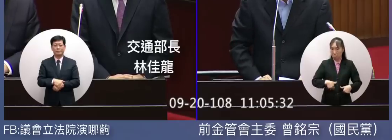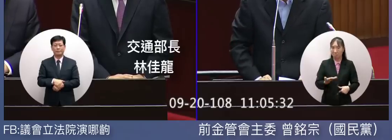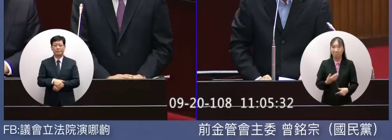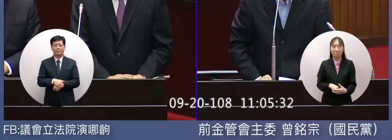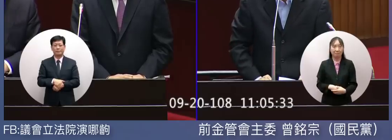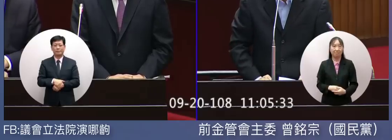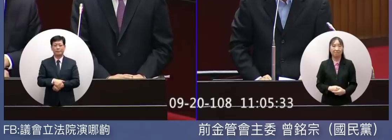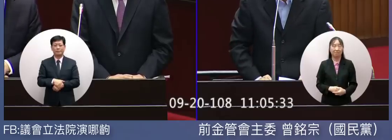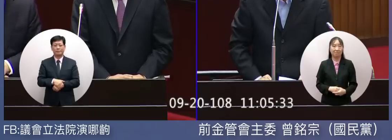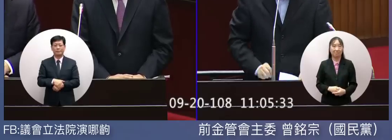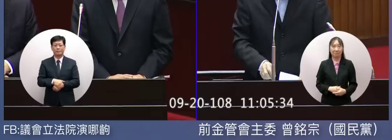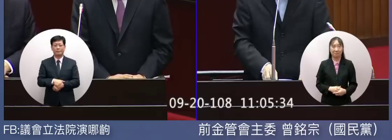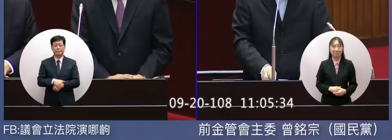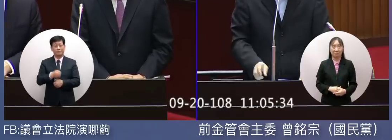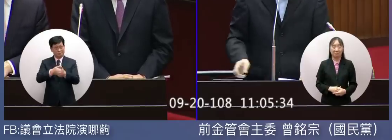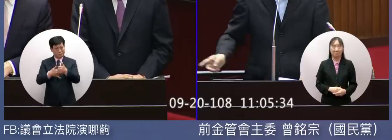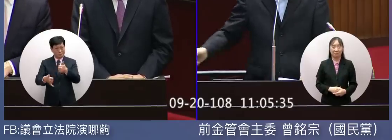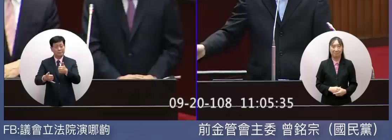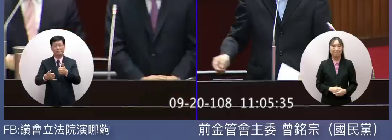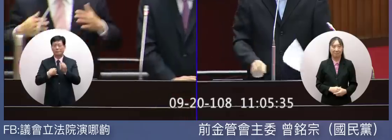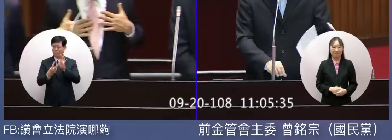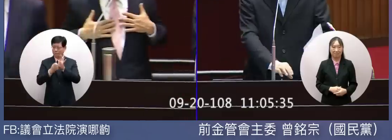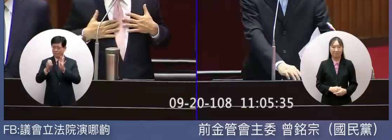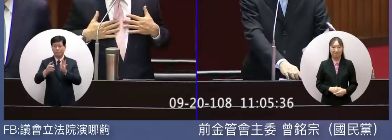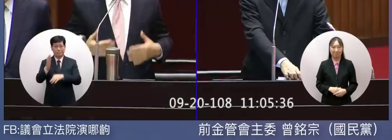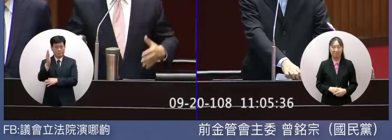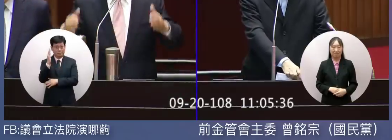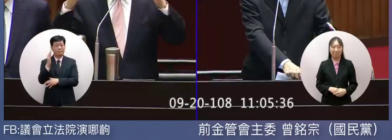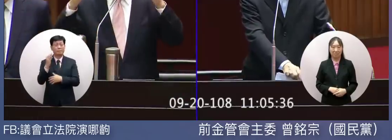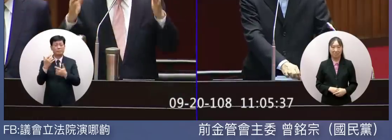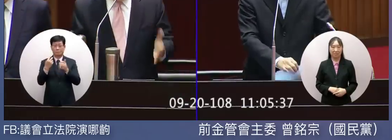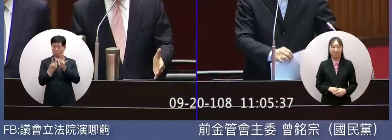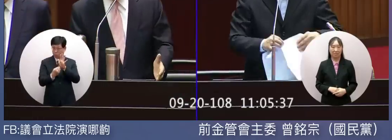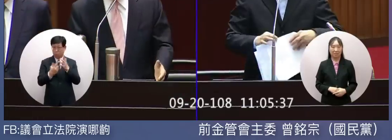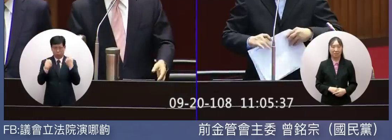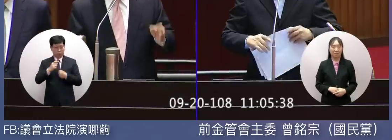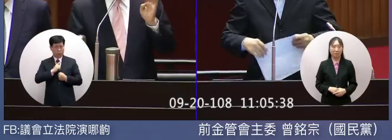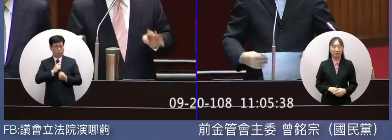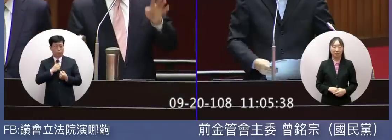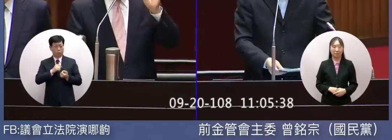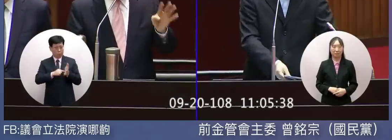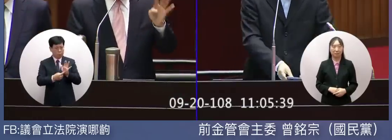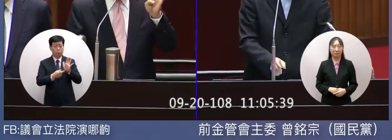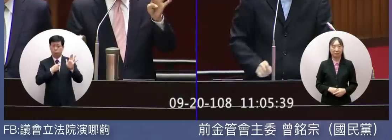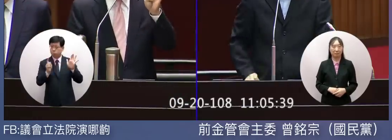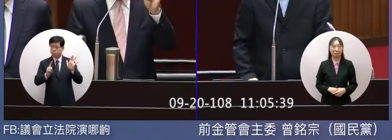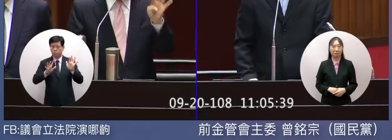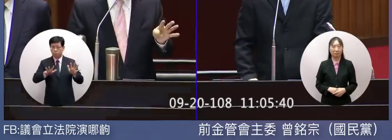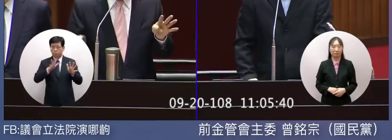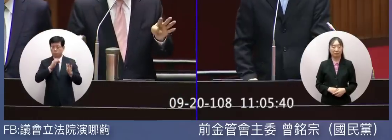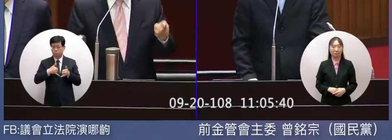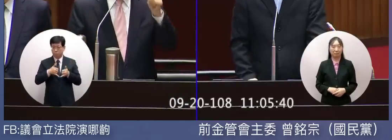敢？ 这个委员是这样，政府表示一个态度，但现在路